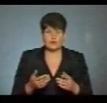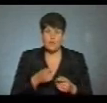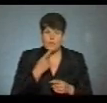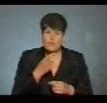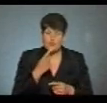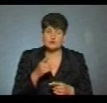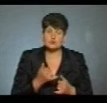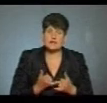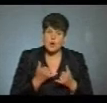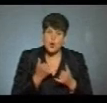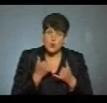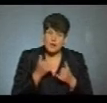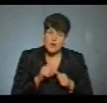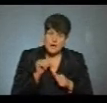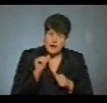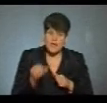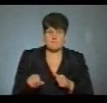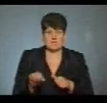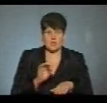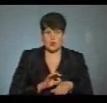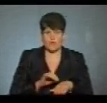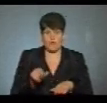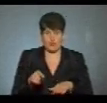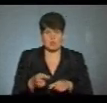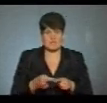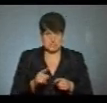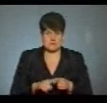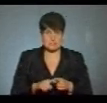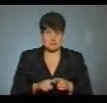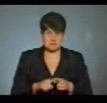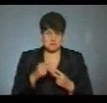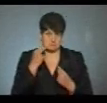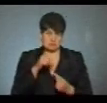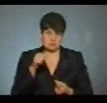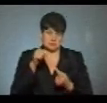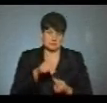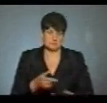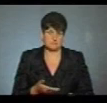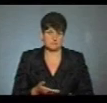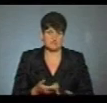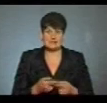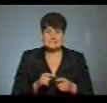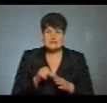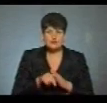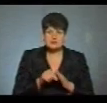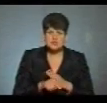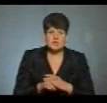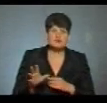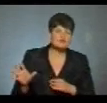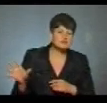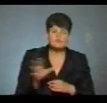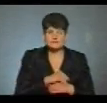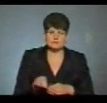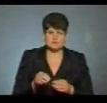кажуть, що для окремих хворих оці препарати апробовані ефективні. Це не означає, що це є панацея, що вони